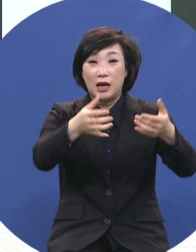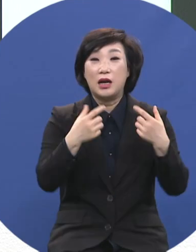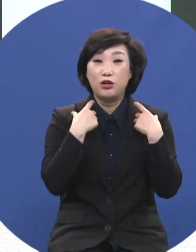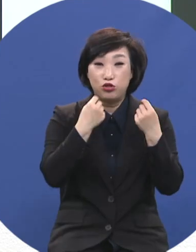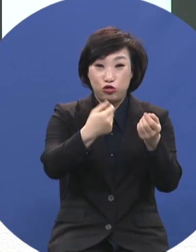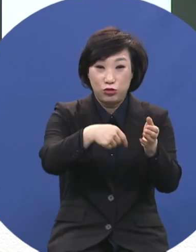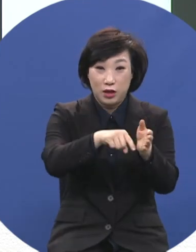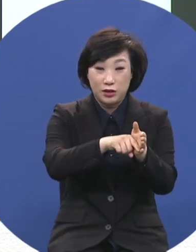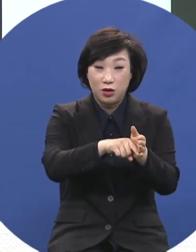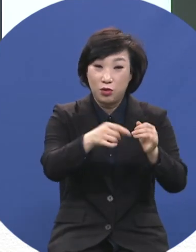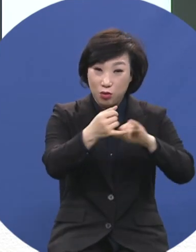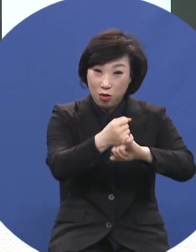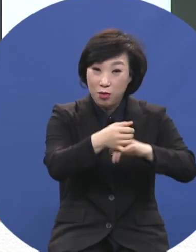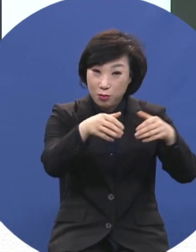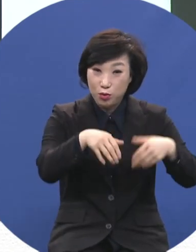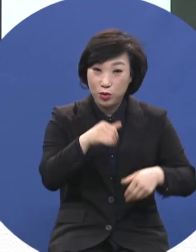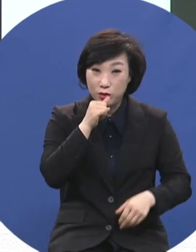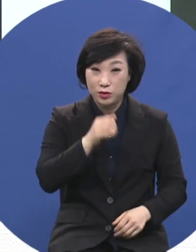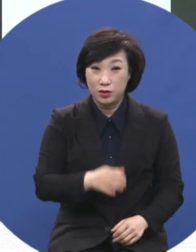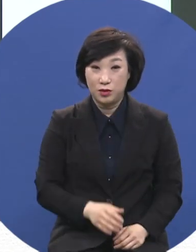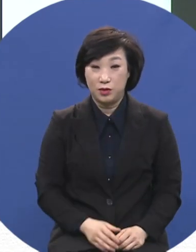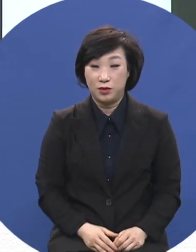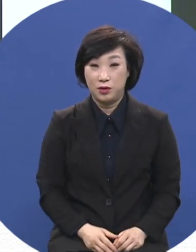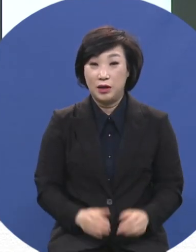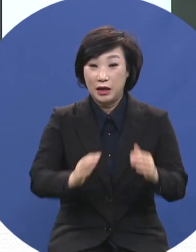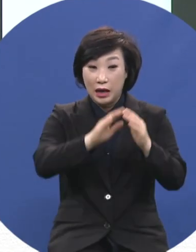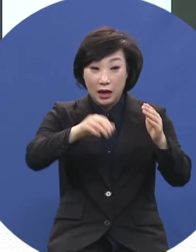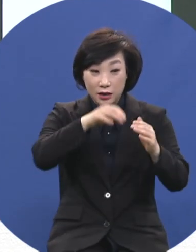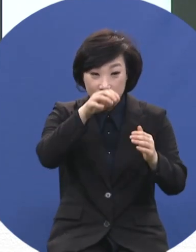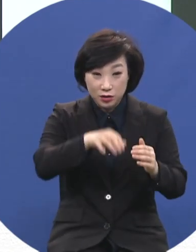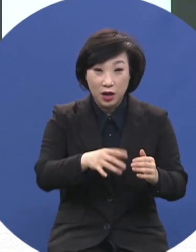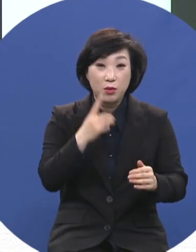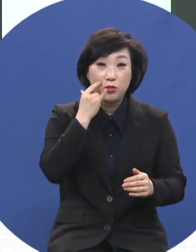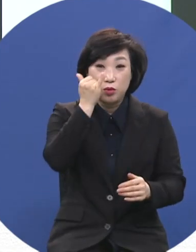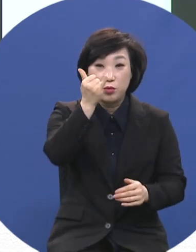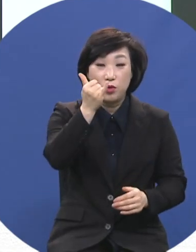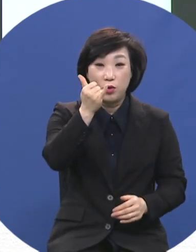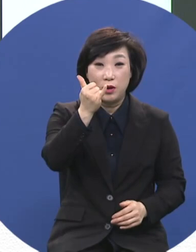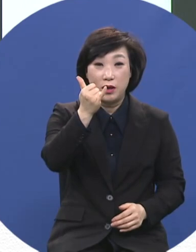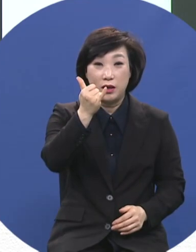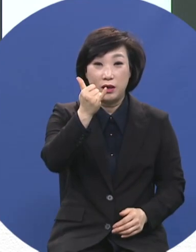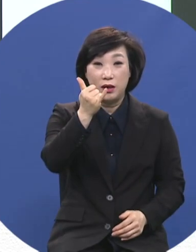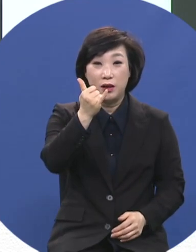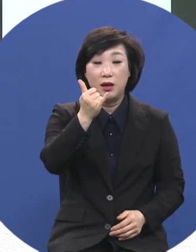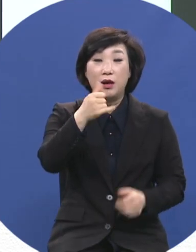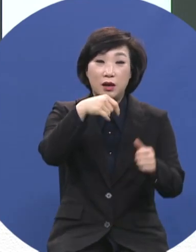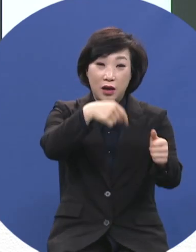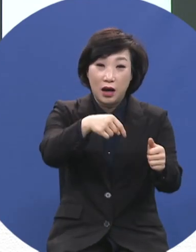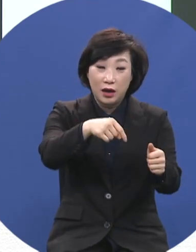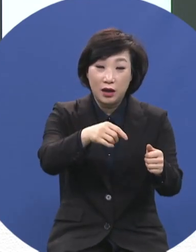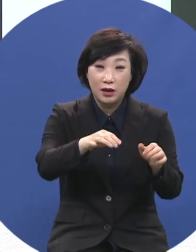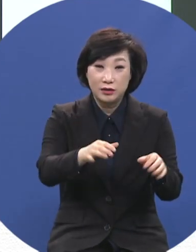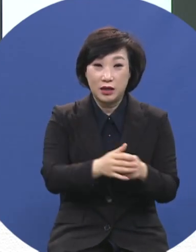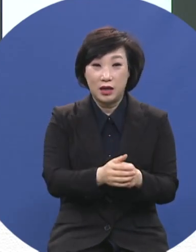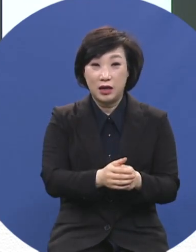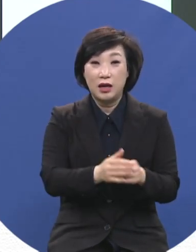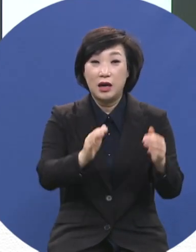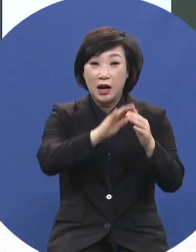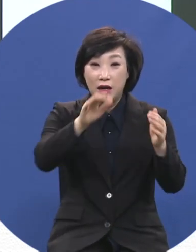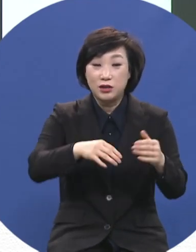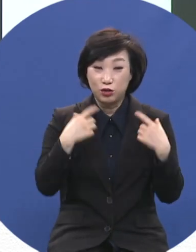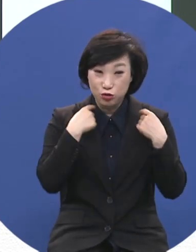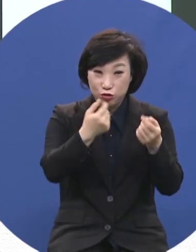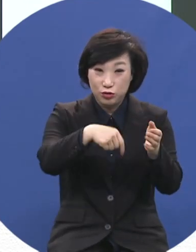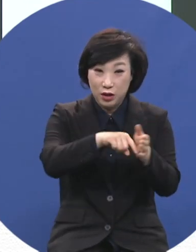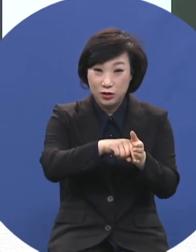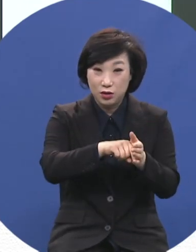유지하기 위해서 반드시 필요하고 가정의 부모의 교훈도 가정을 유지하기